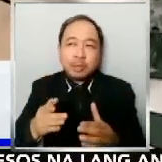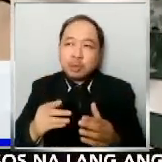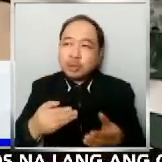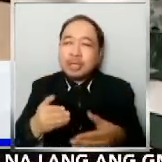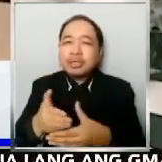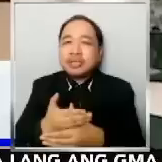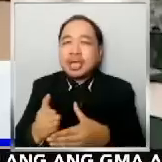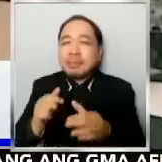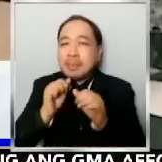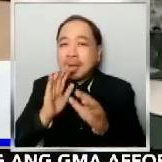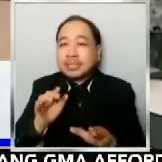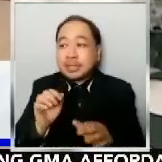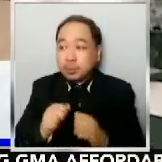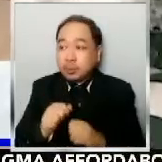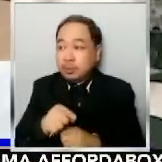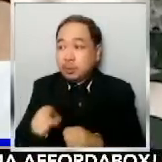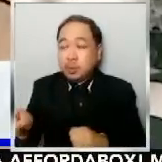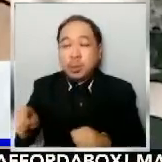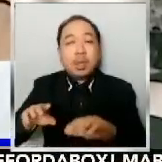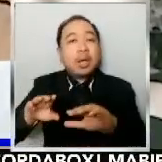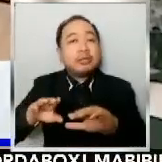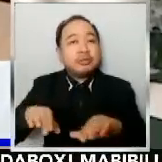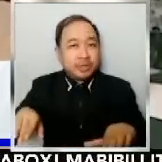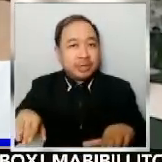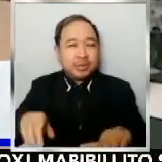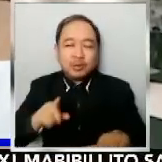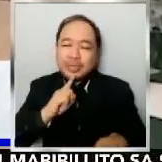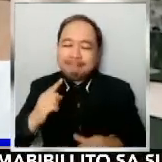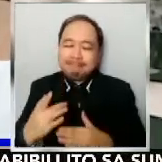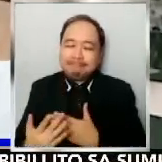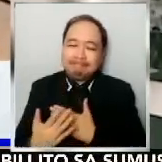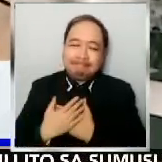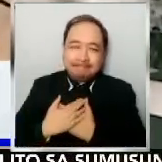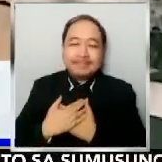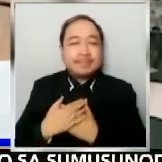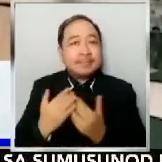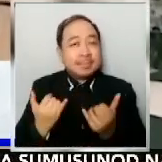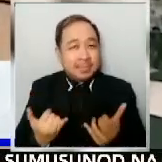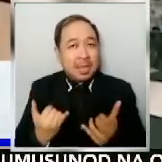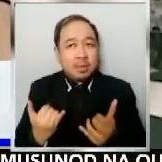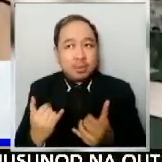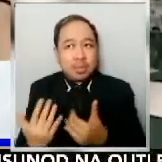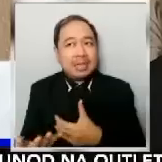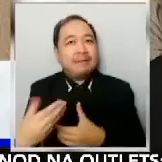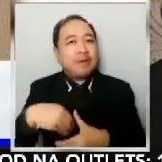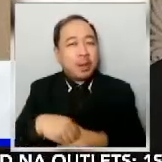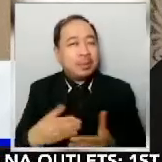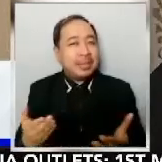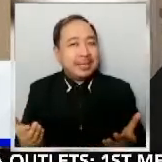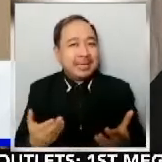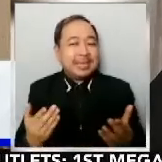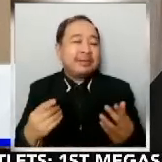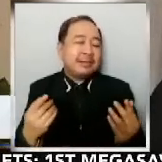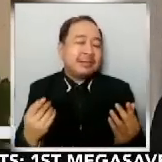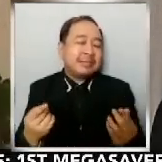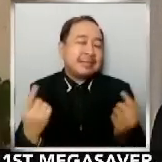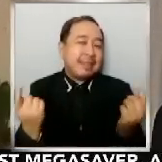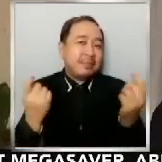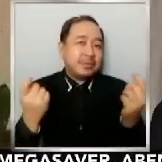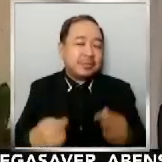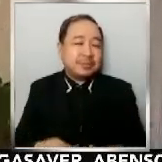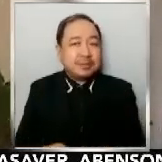namin. And yun, nakataba ng puso na maging part ka ng ganitong klaseng event.